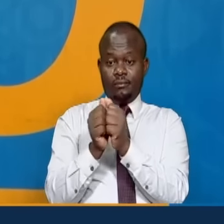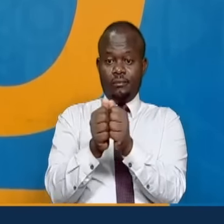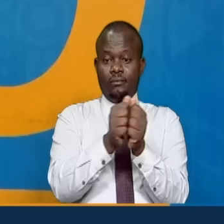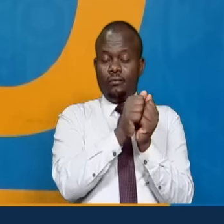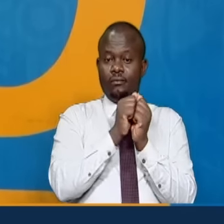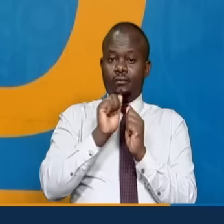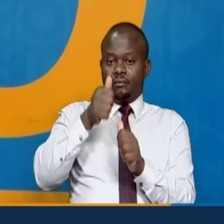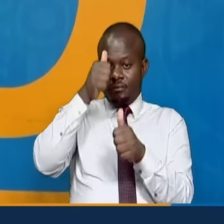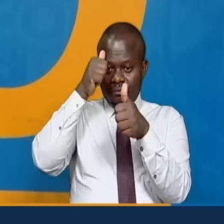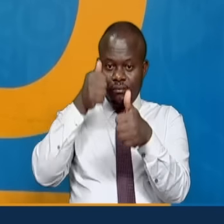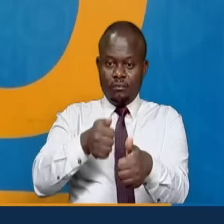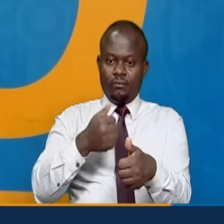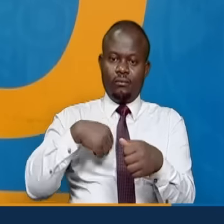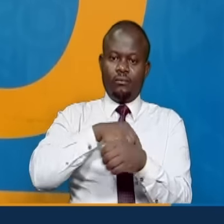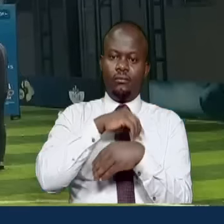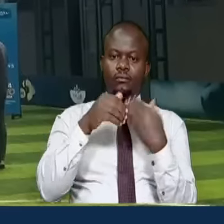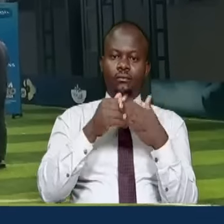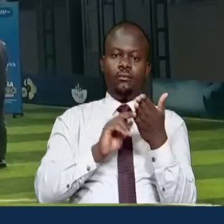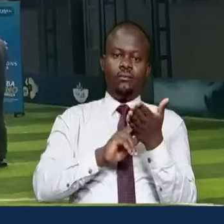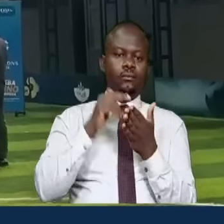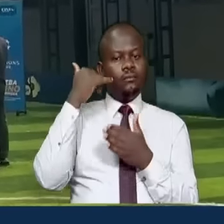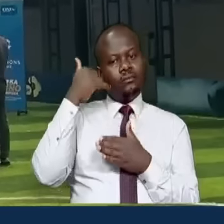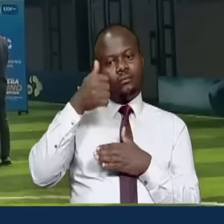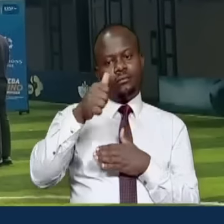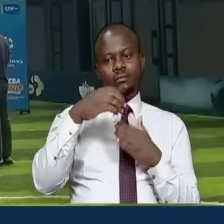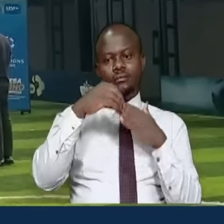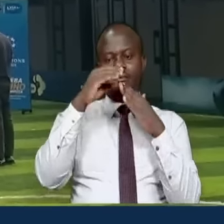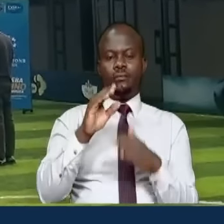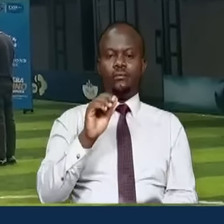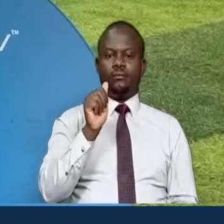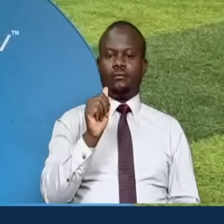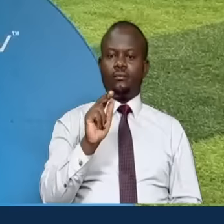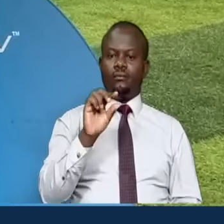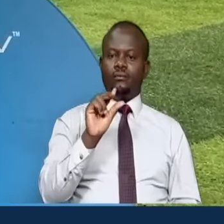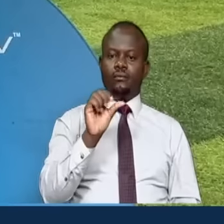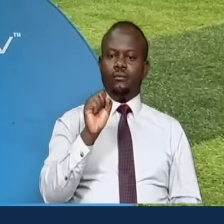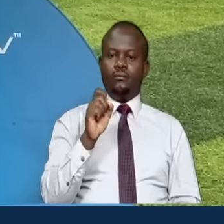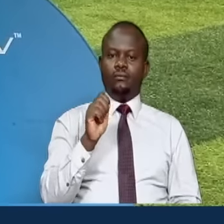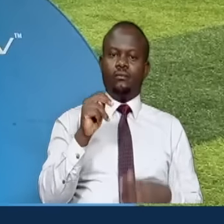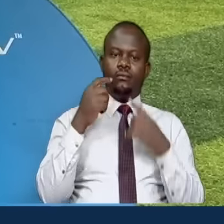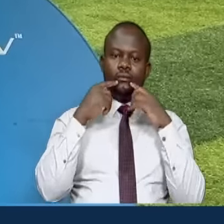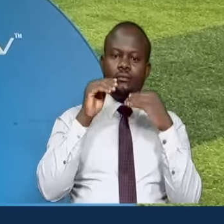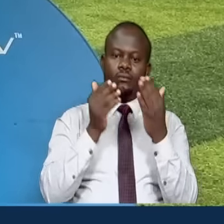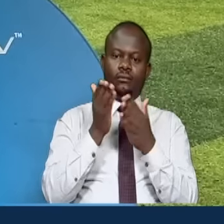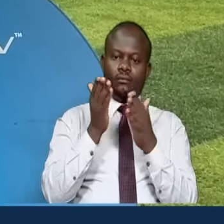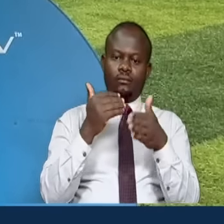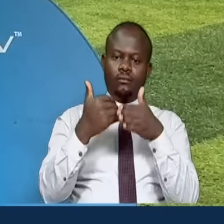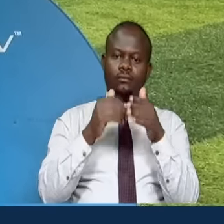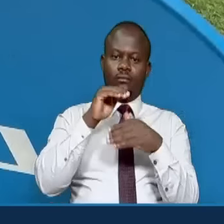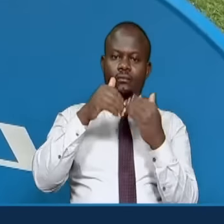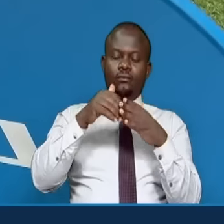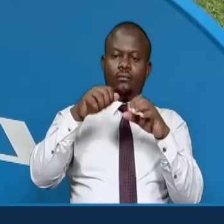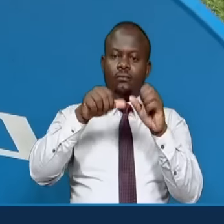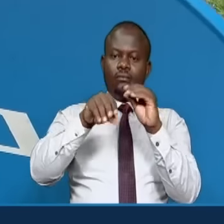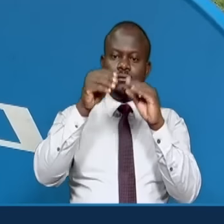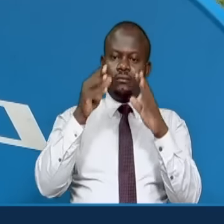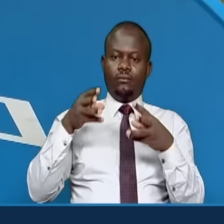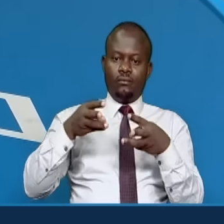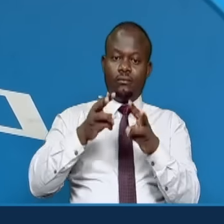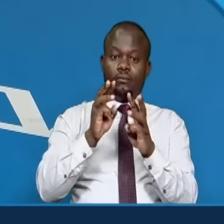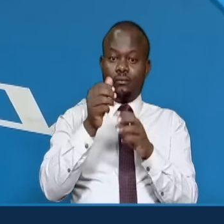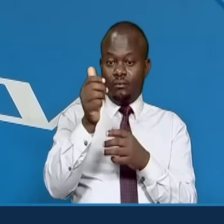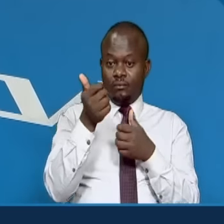gukurikira imikino ukoresheje telefone yawe. Uyu muyobozi Auguste Muhirwa yavuze ko serivisi bazegereje abafatabuguzi ku buryo